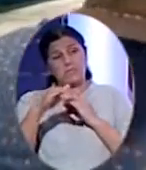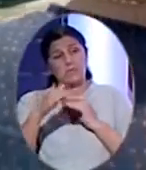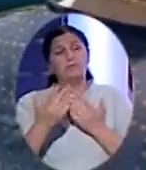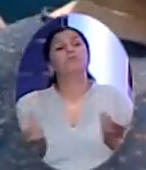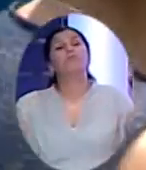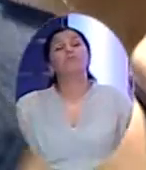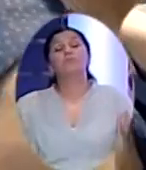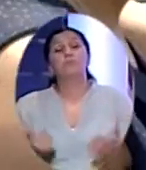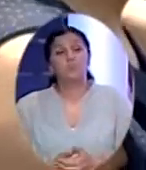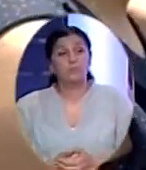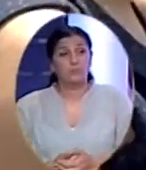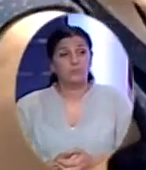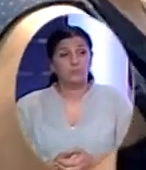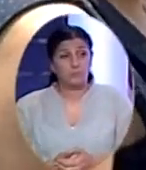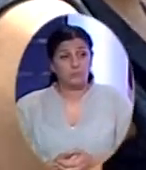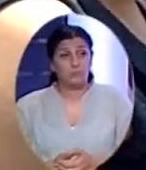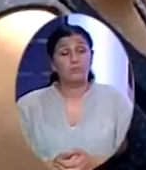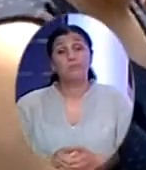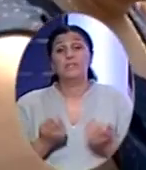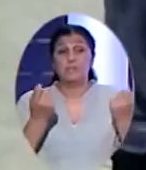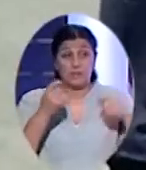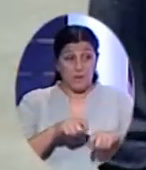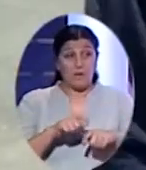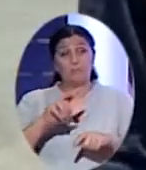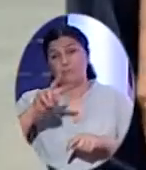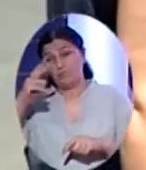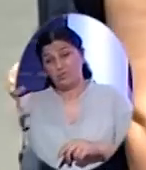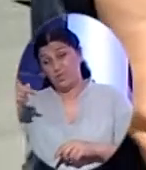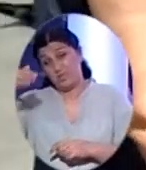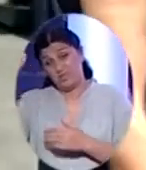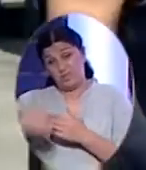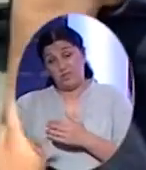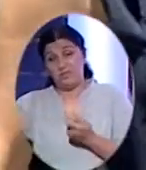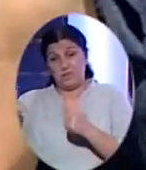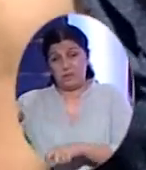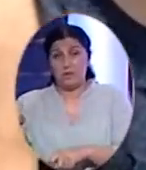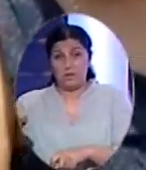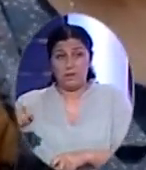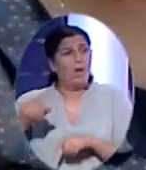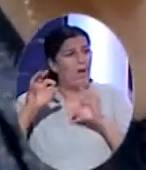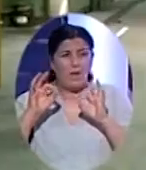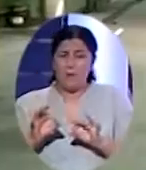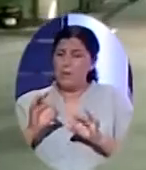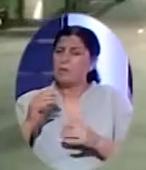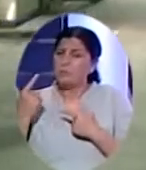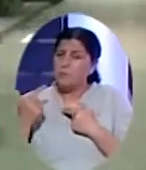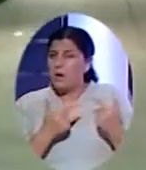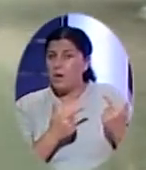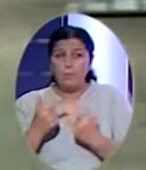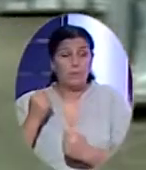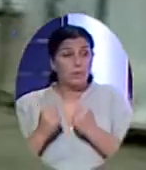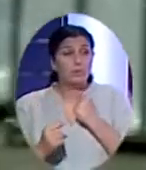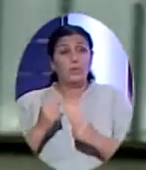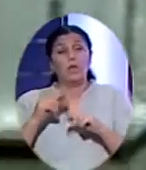נסגור. באותה שנייה גם הם יסגרו. היום ברור להם שהמלחמה קשה אבל לא עבודה, מי שהצליחו לשרוד